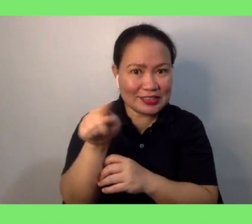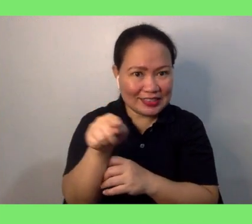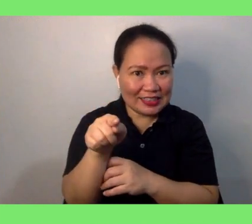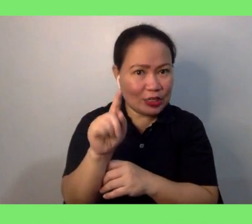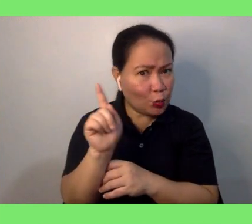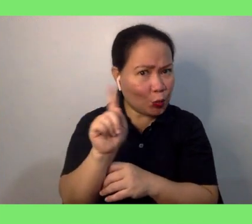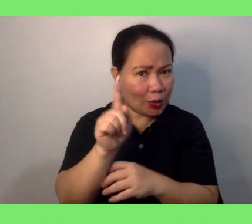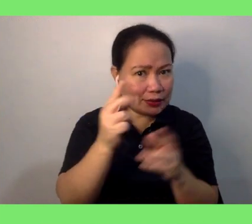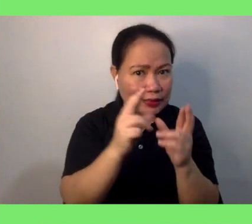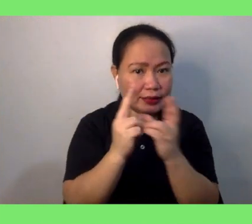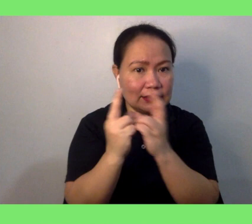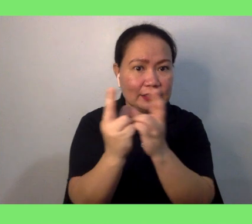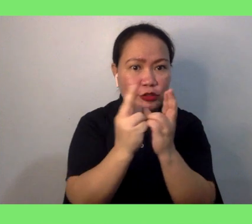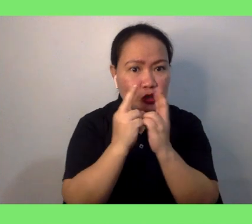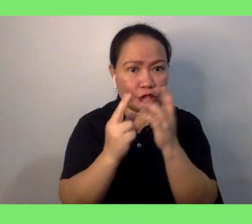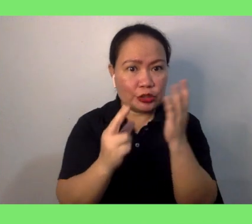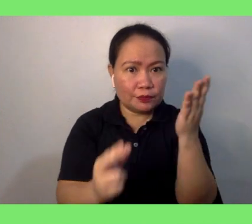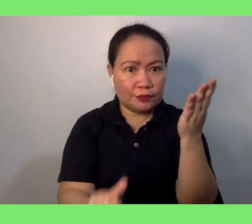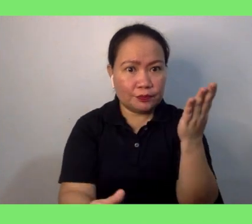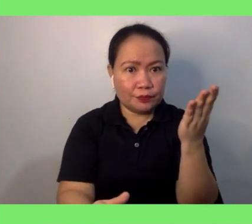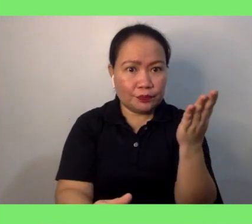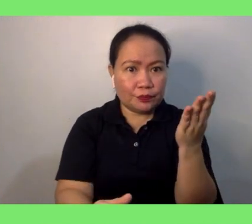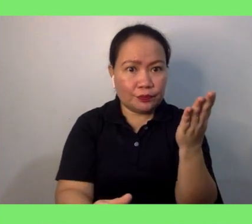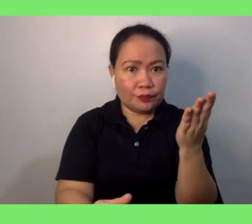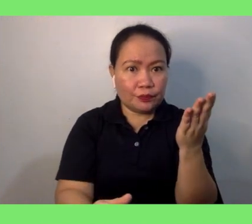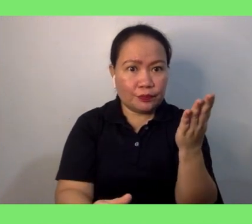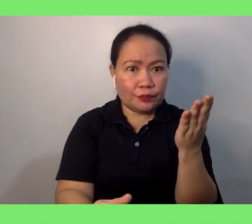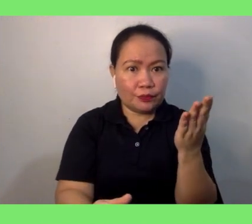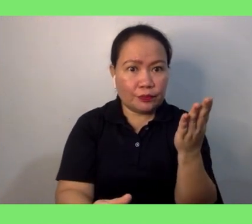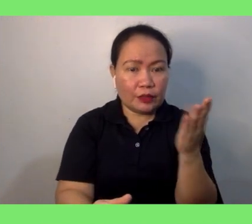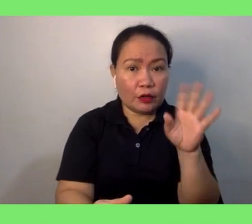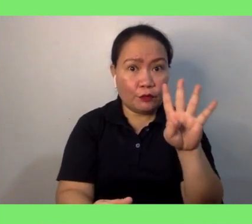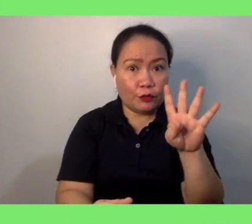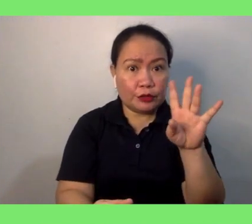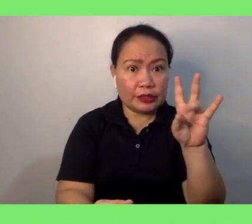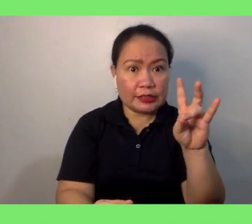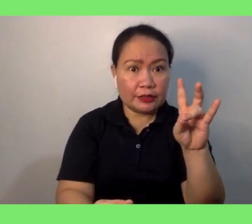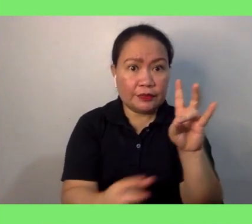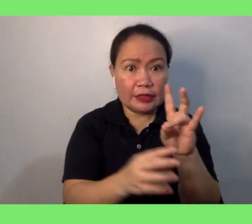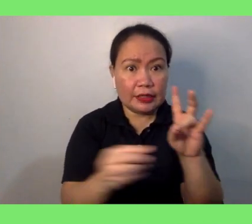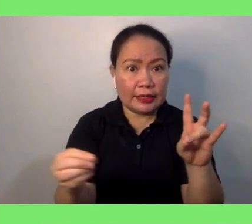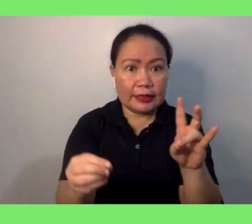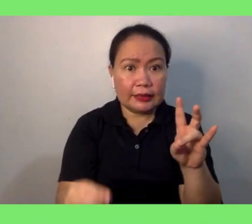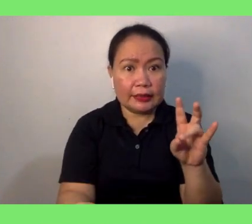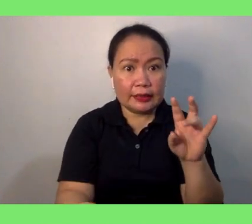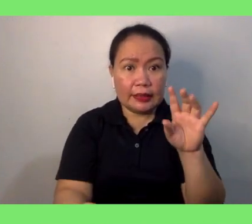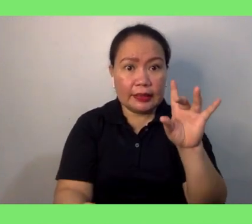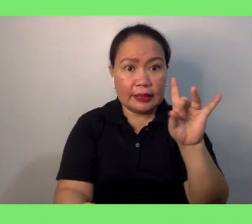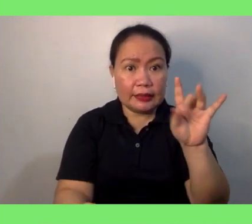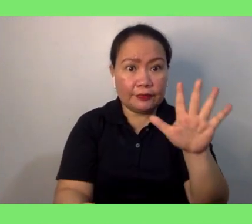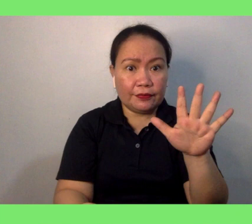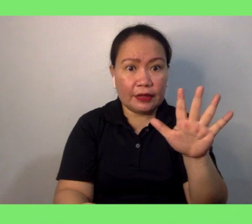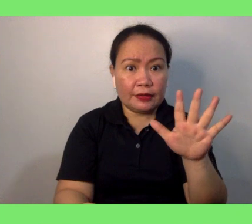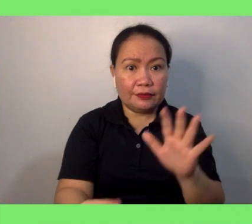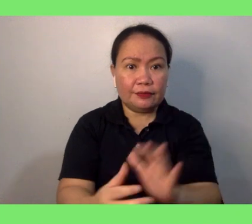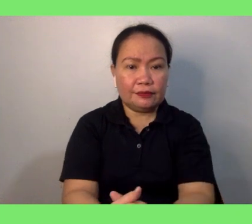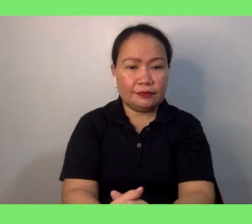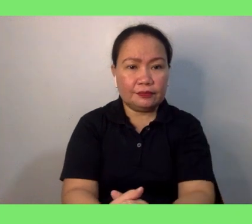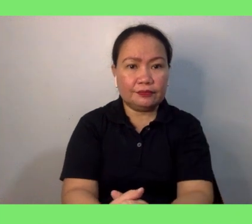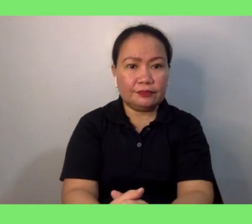anong relationship niya dito sa 47 at 85. So, why do I have this?